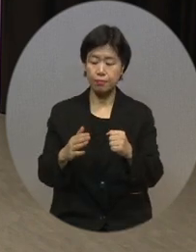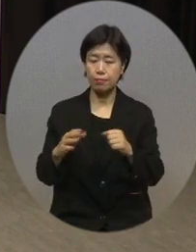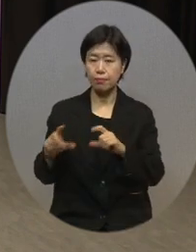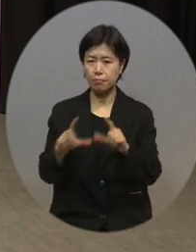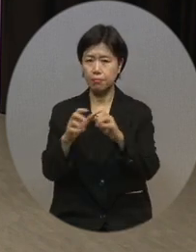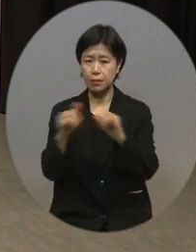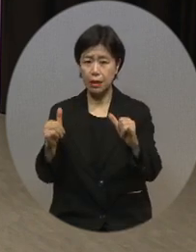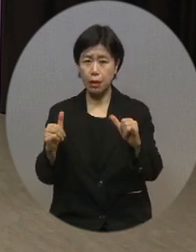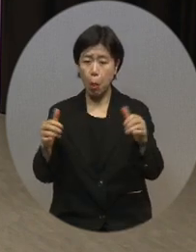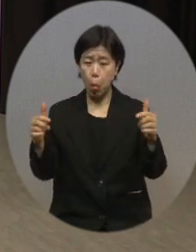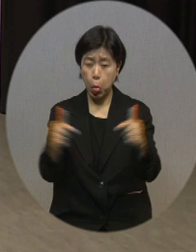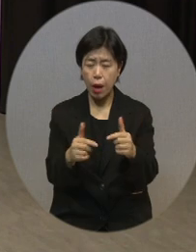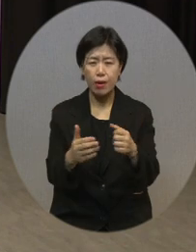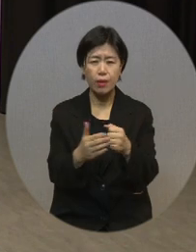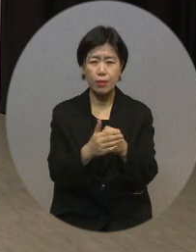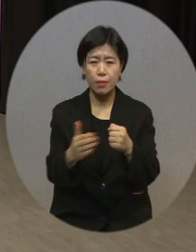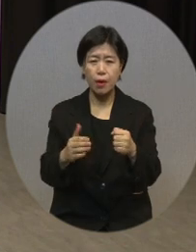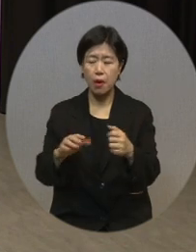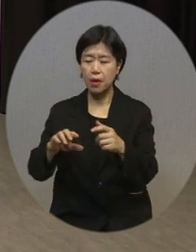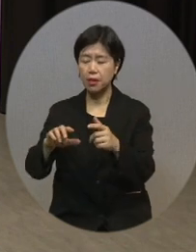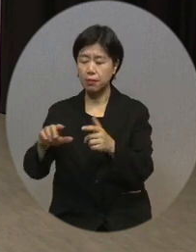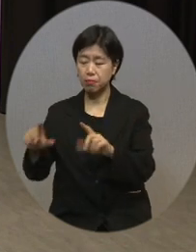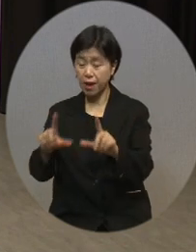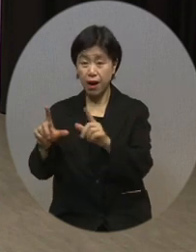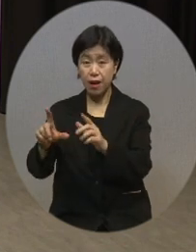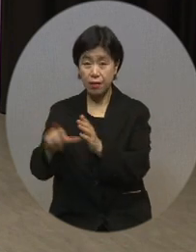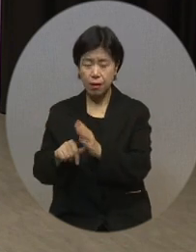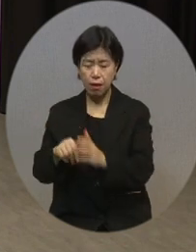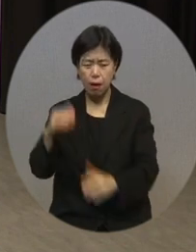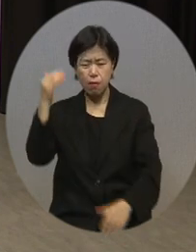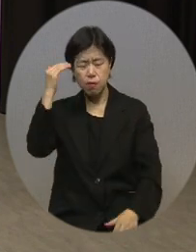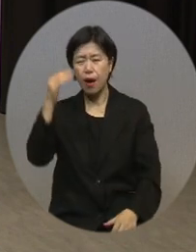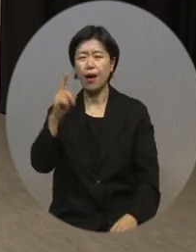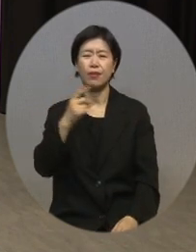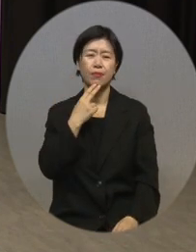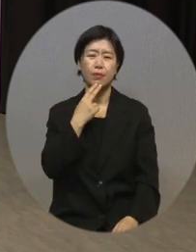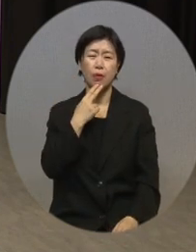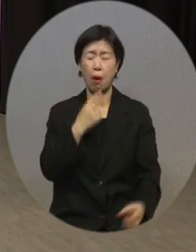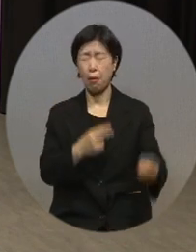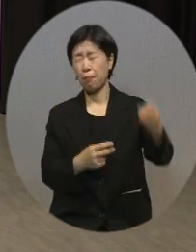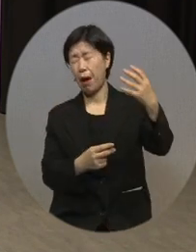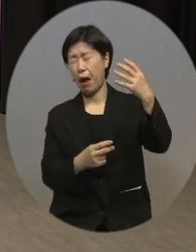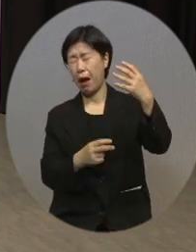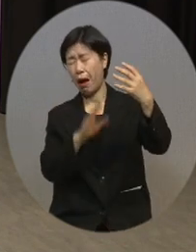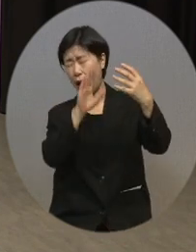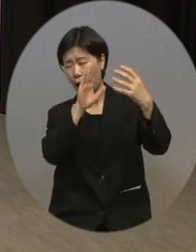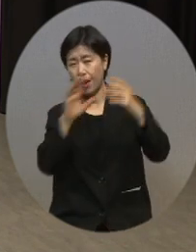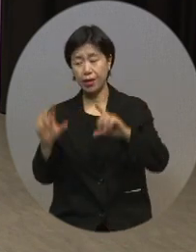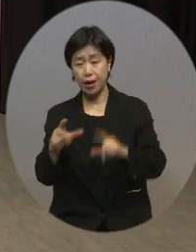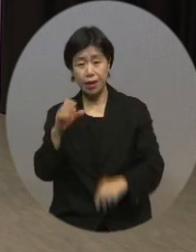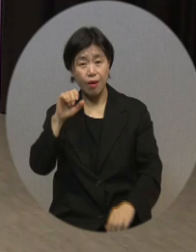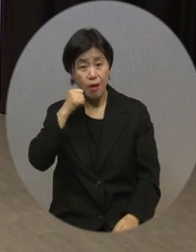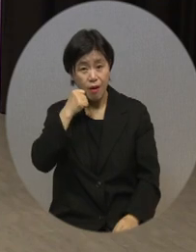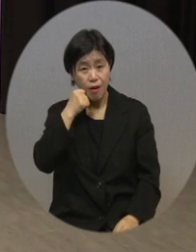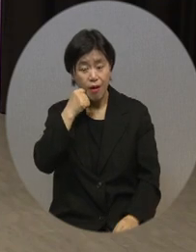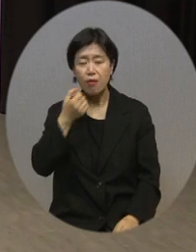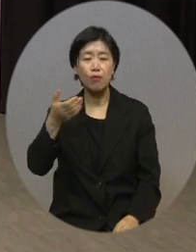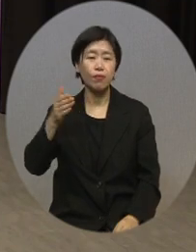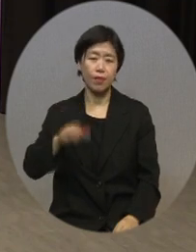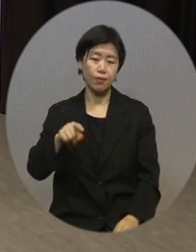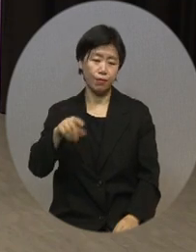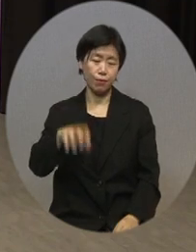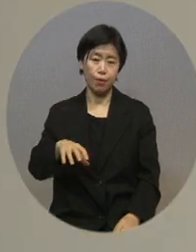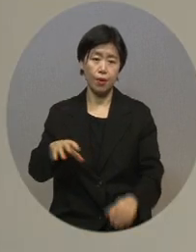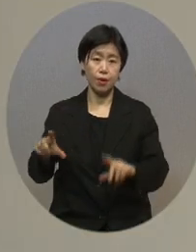좀 해할 수가 있거든요. 이 그 전광판이라는 게 빛공해 이제 문제도 그렇지. 있을 수 있어서 거기로부터 좀